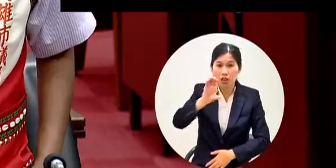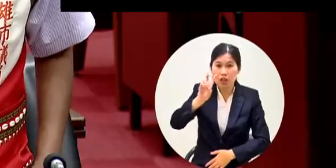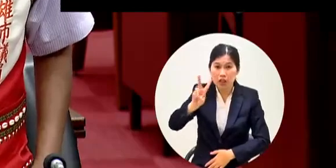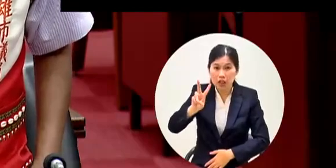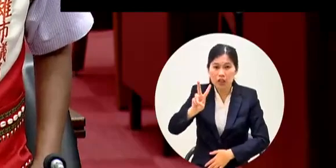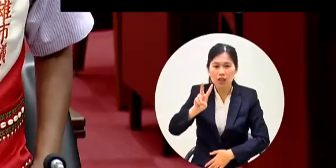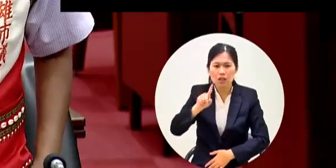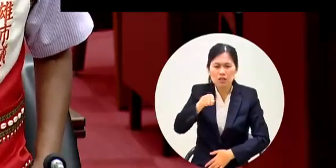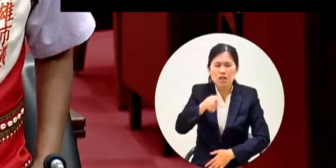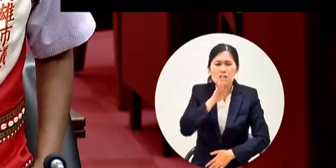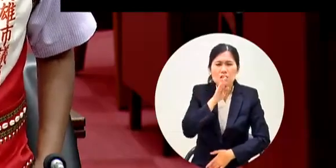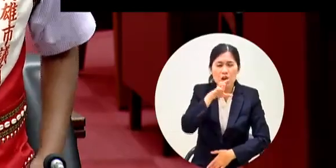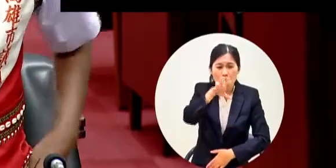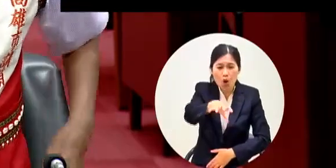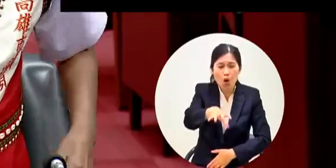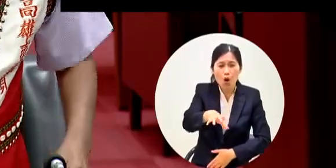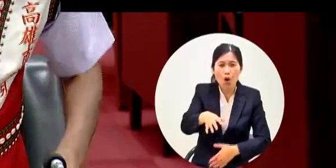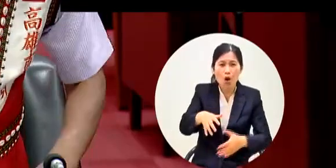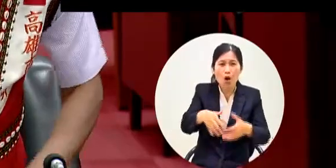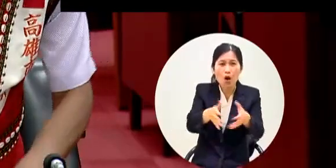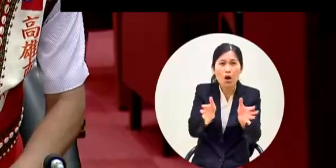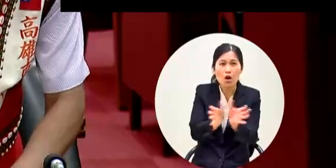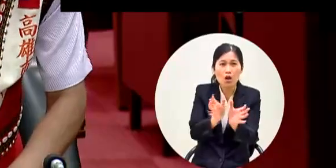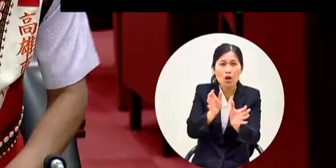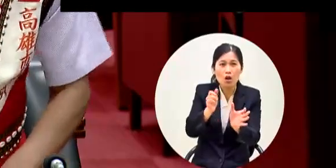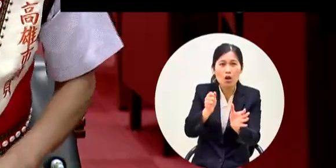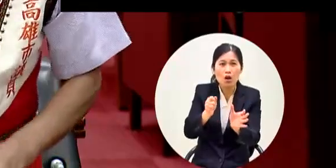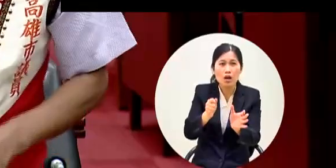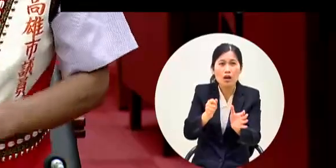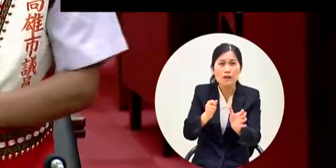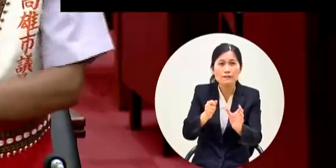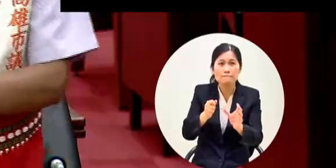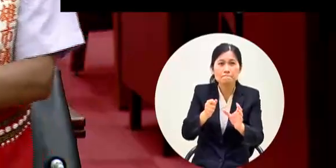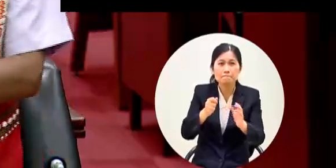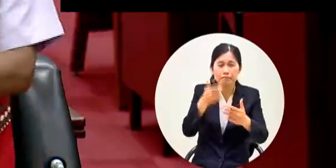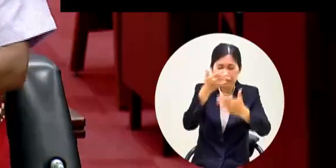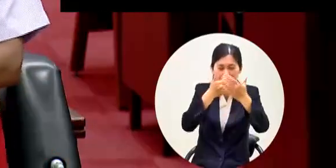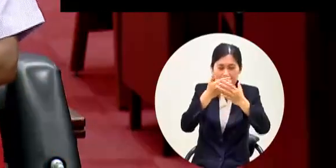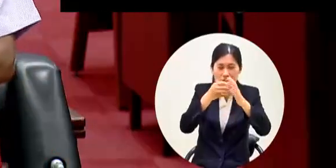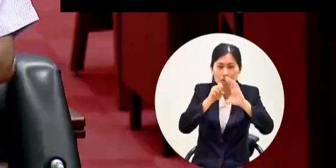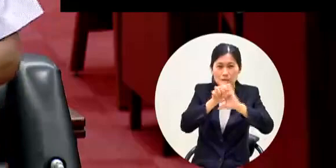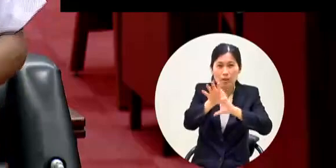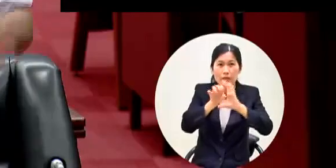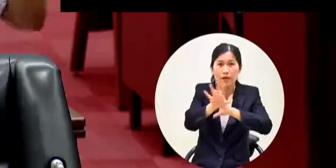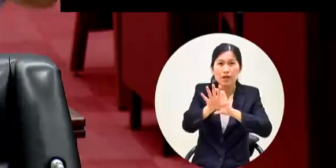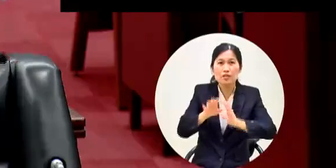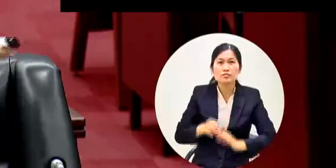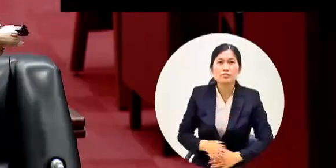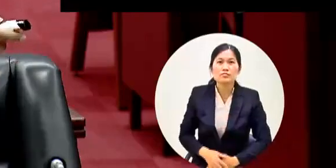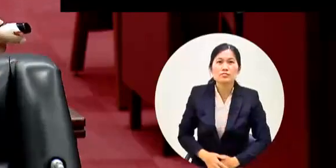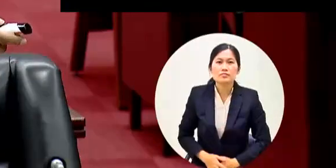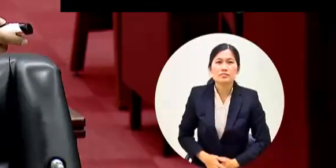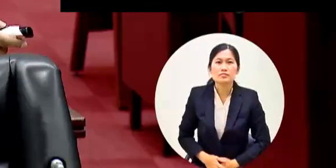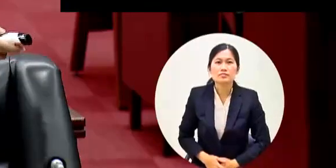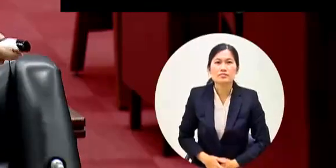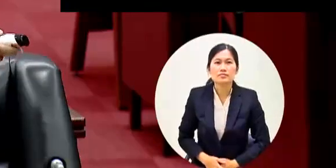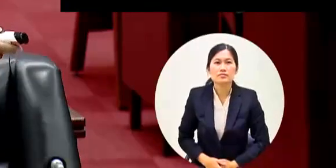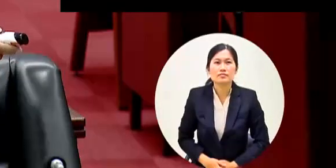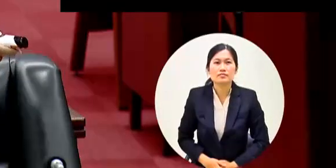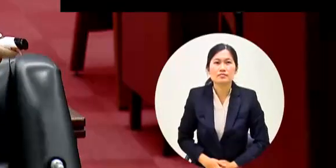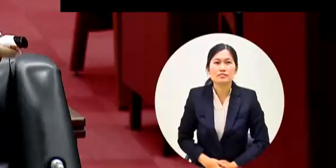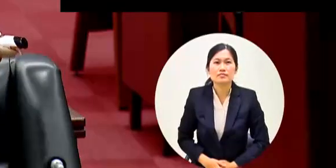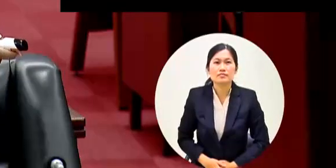流，它的工人只是把东西岸的护坡水田地不要流失，